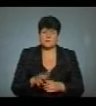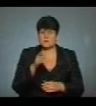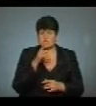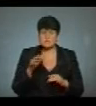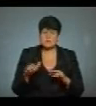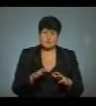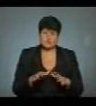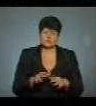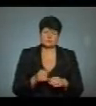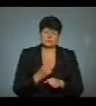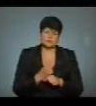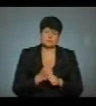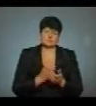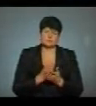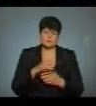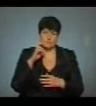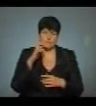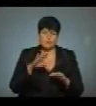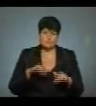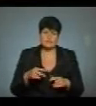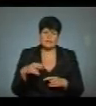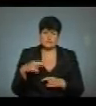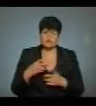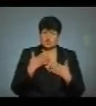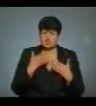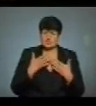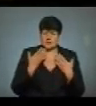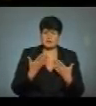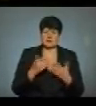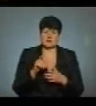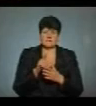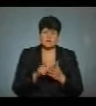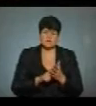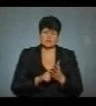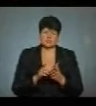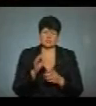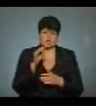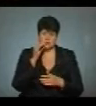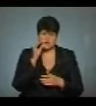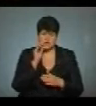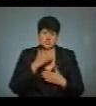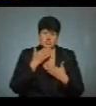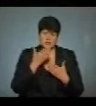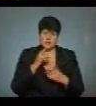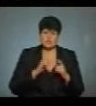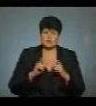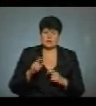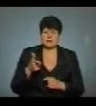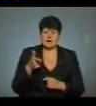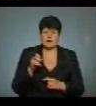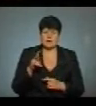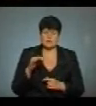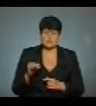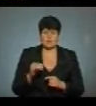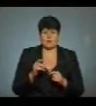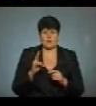заходу відправили панахиду. Після цього відбулися літературні читання. Вірші Шевченка читали студенти Тернопільського Галицького коледжу та учні 3-ї та